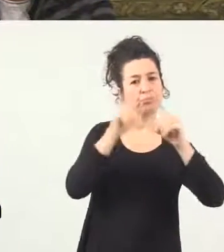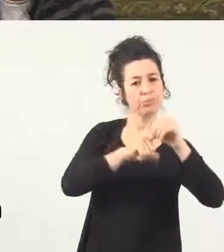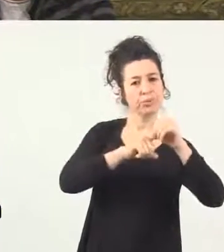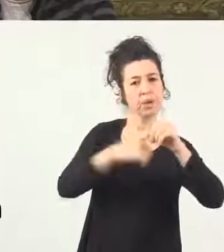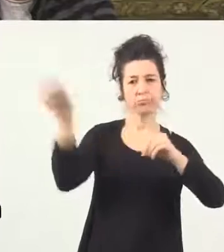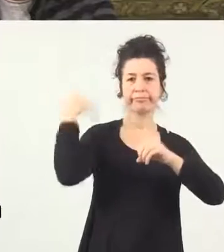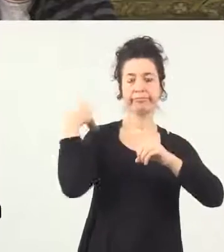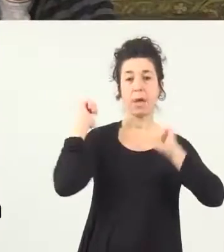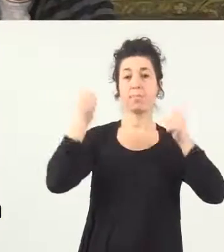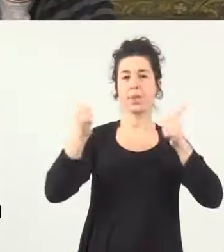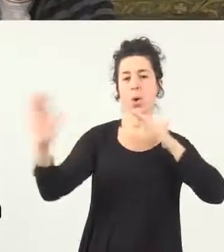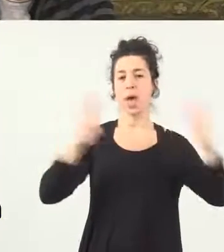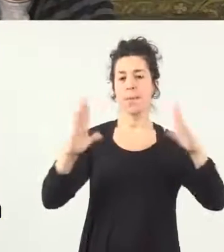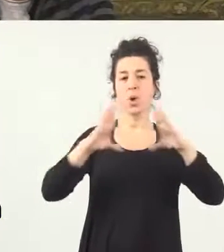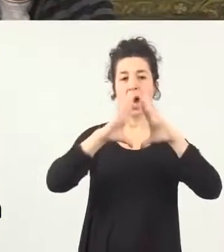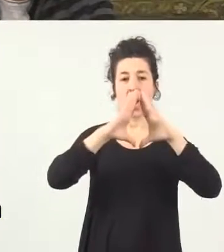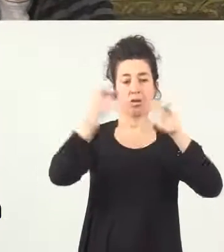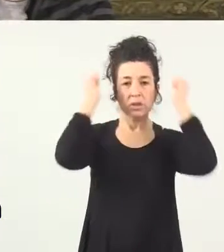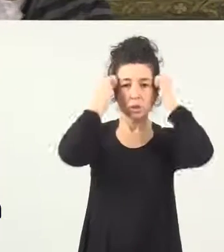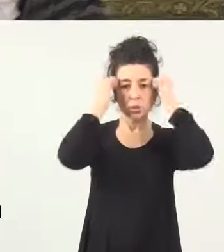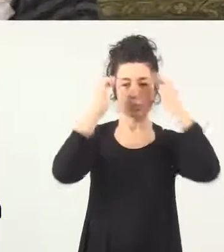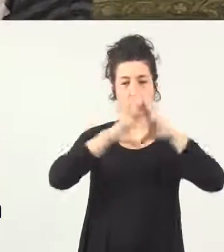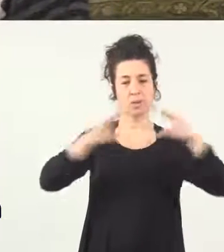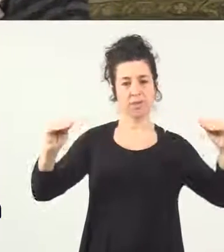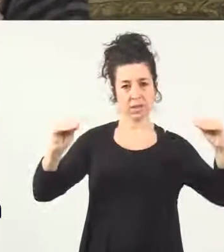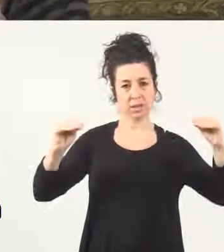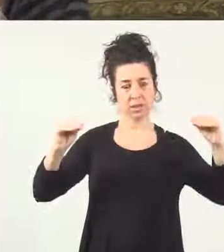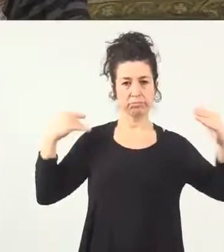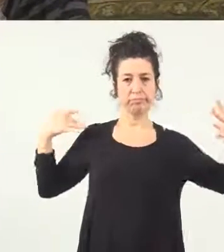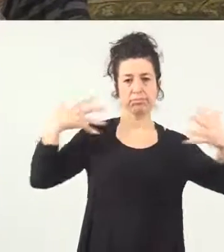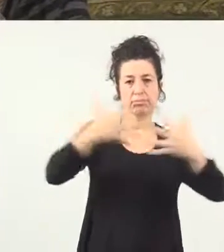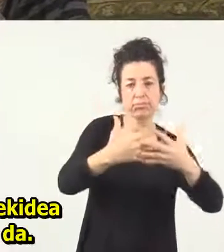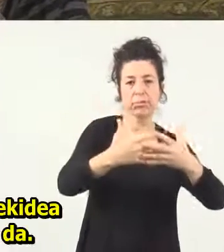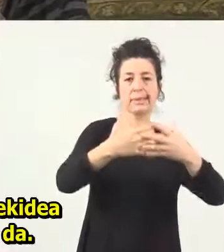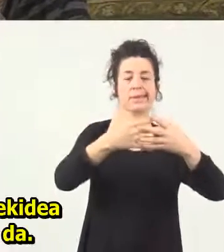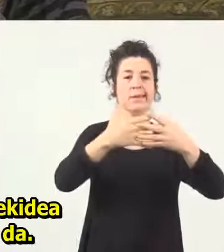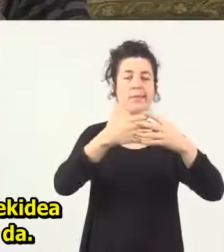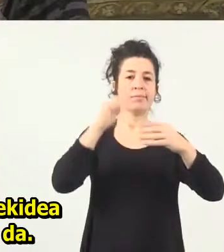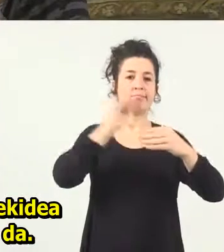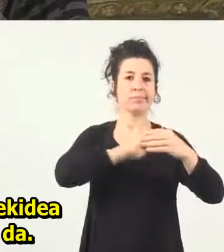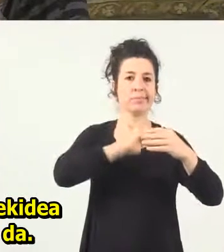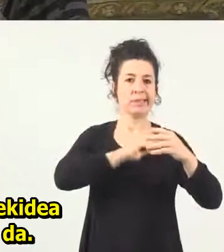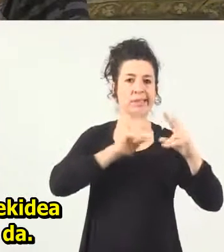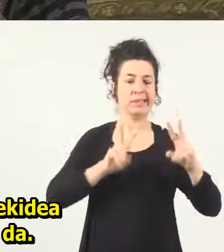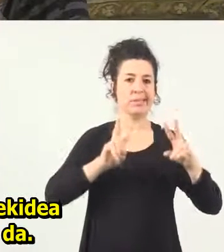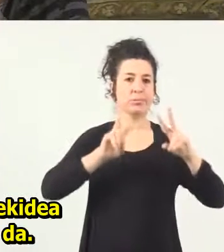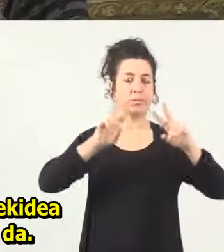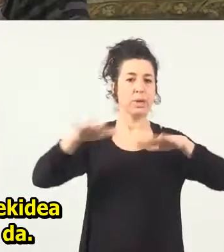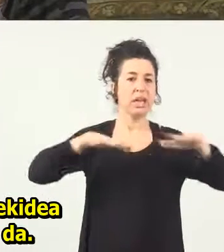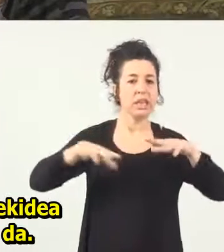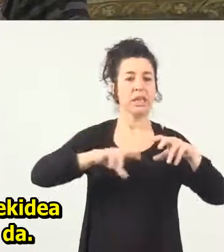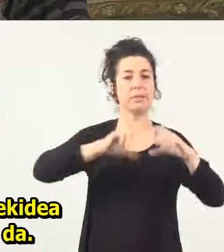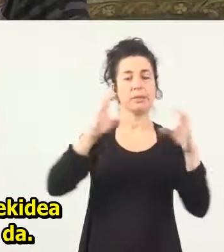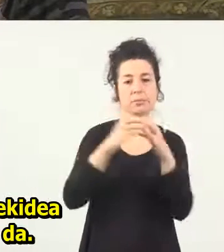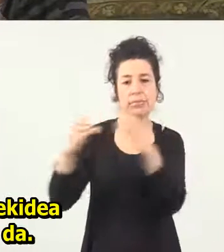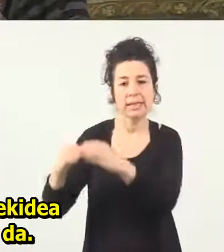eta hainbat talde eta ekiminetan hartu du parte. Gaur egun, Basauriko emakumeen